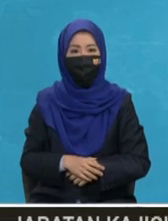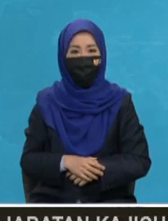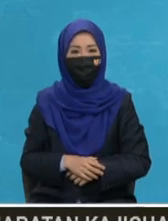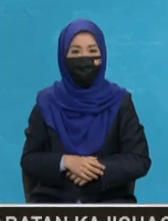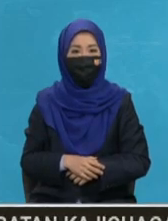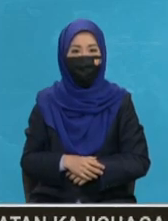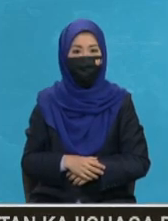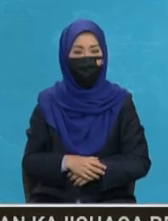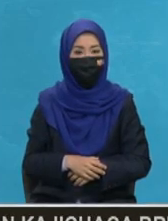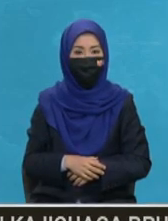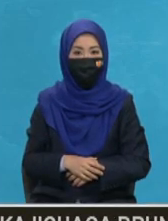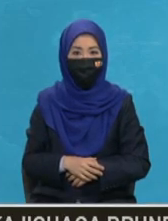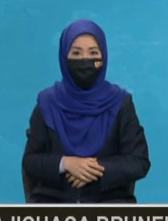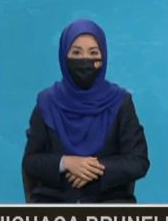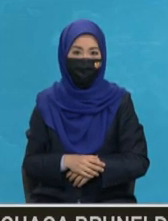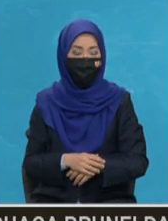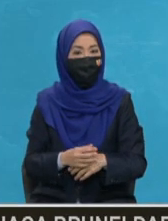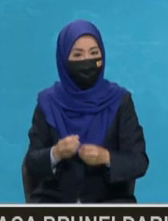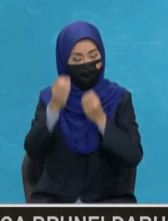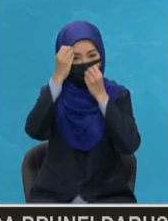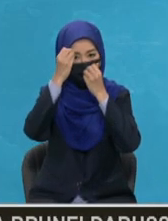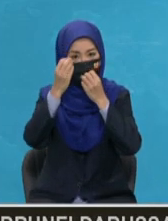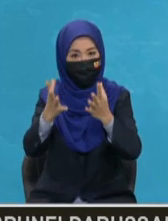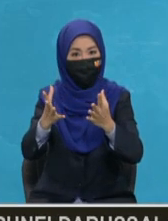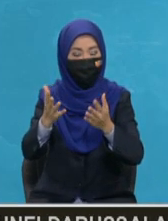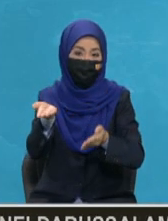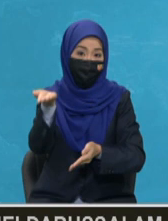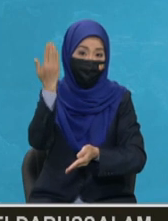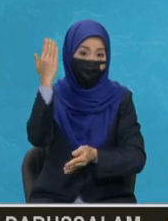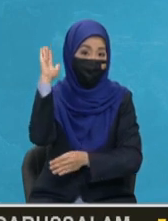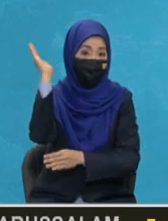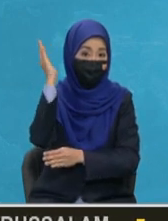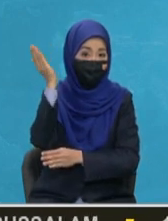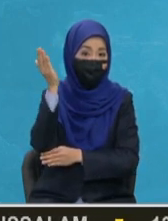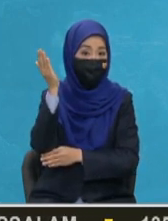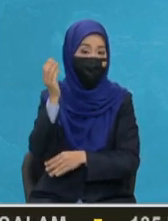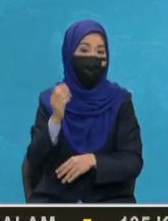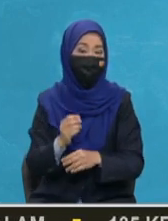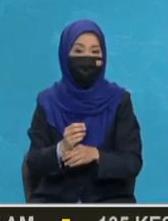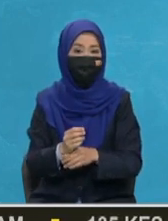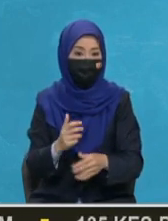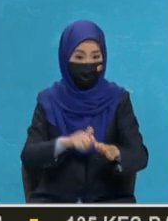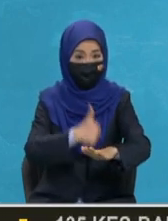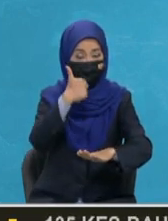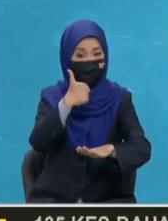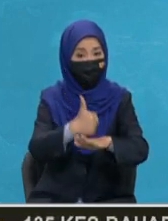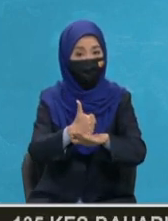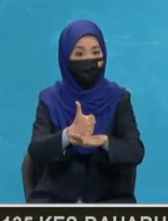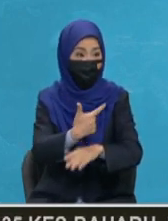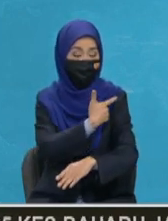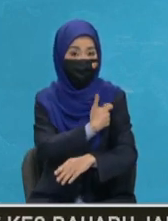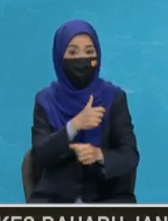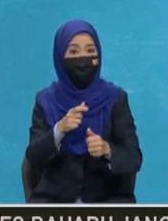Hai sehubungan dengan itu seperti yang dimaklumkan pada sidang media nglepas tempahan slot suntikan bagi mereka yang terjejas